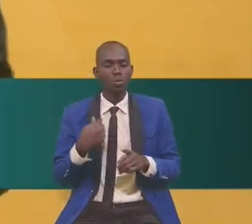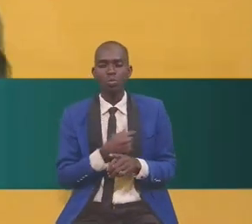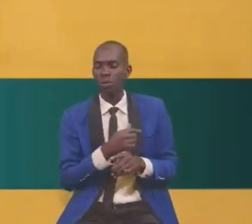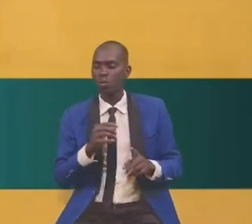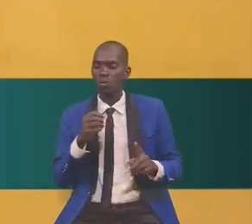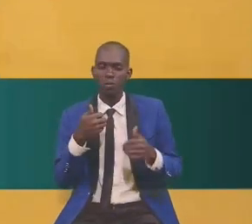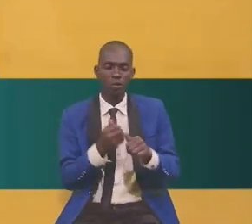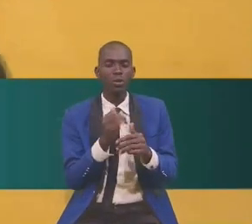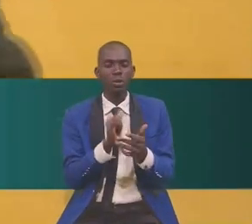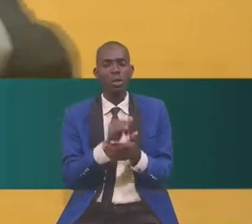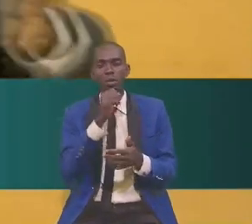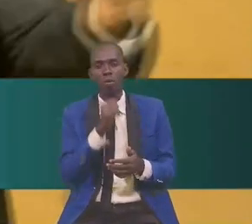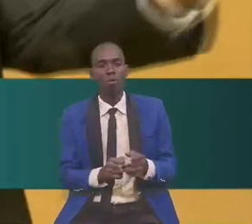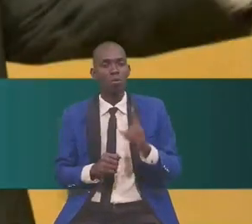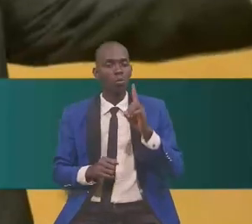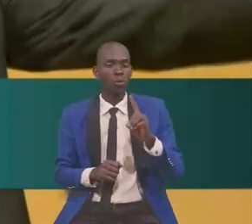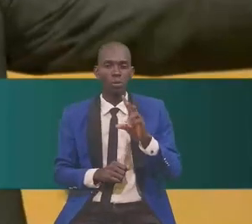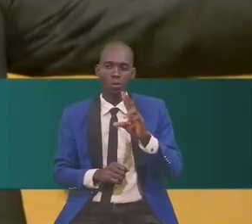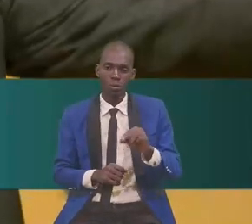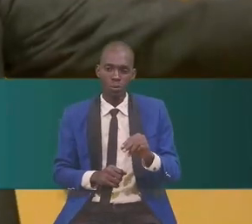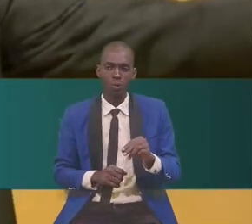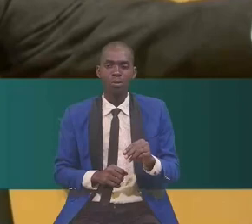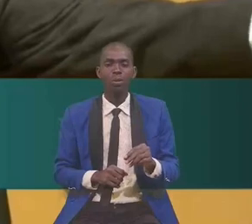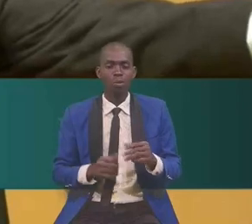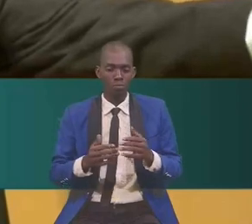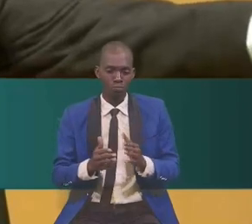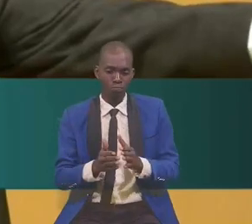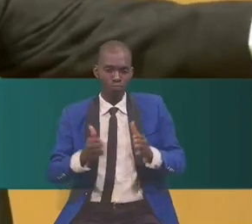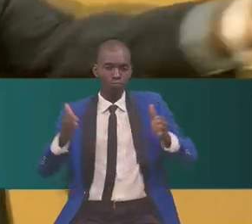maintenant. Élargir le ministère.